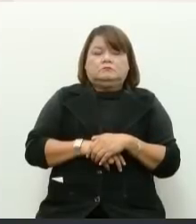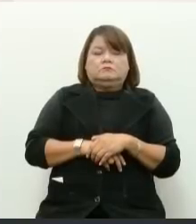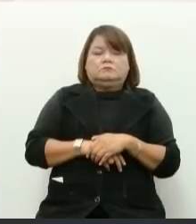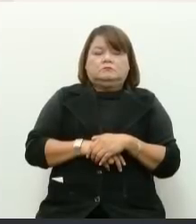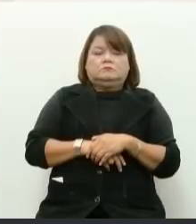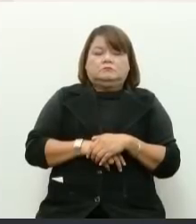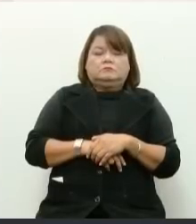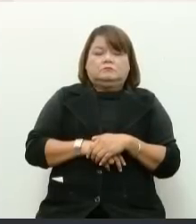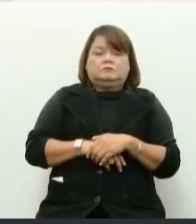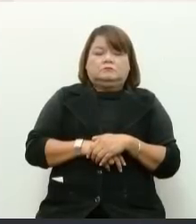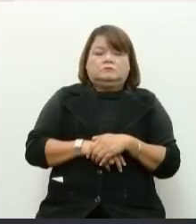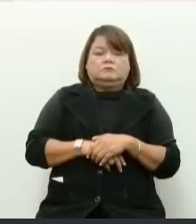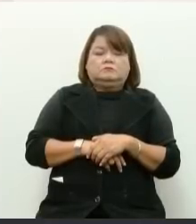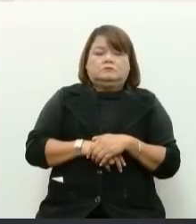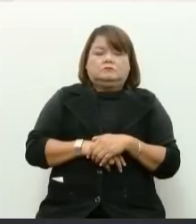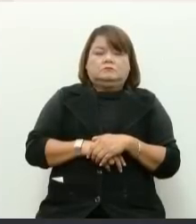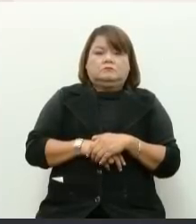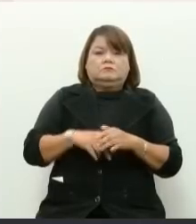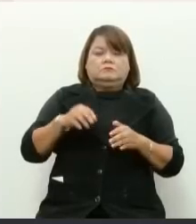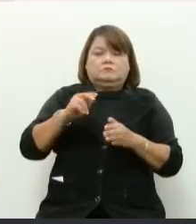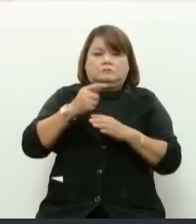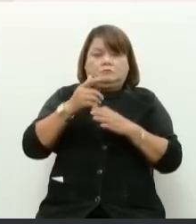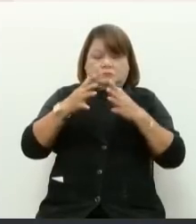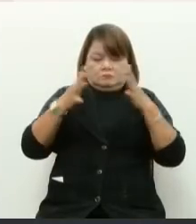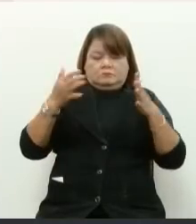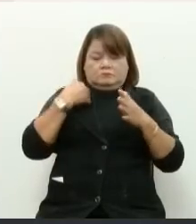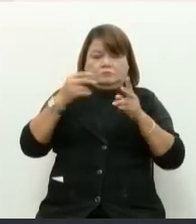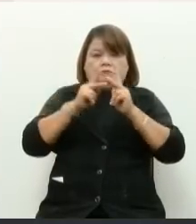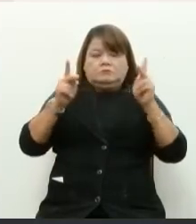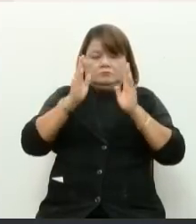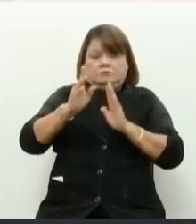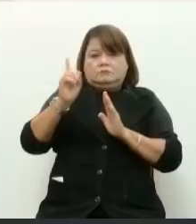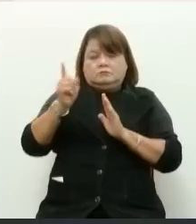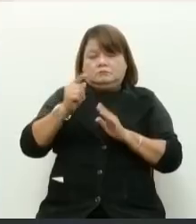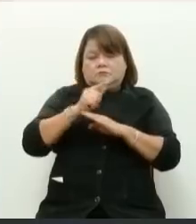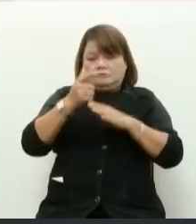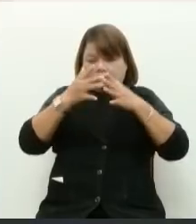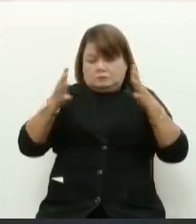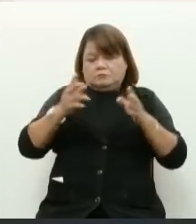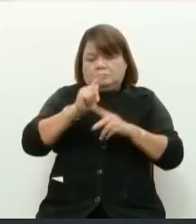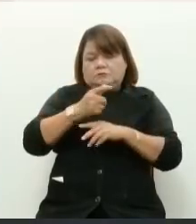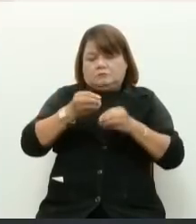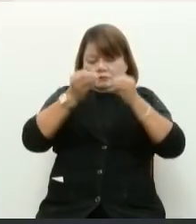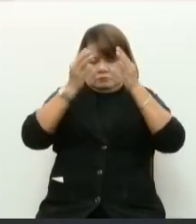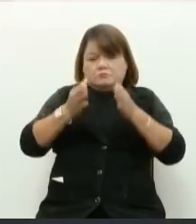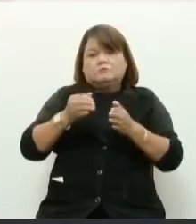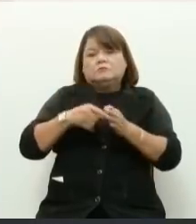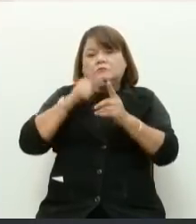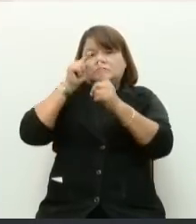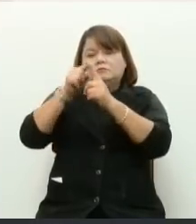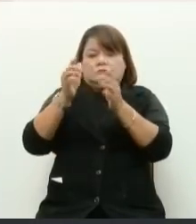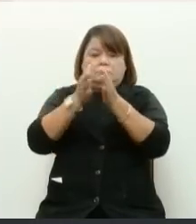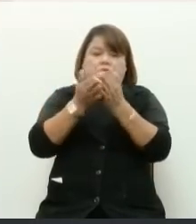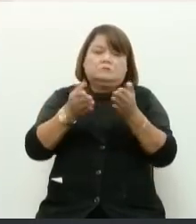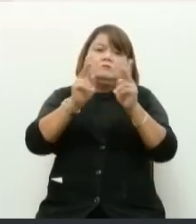ที่มีได้งานเยอะอย่างนี้เราก็เฉลี่ยงานไปเพื่อให้งานของคุณครูถึงมือกรรมการประเมินพอประเมินเสร็จ